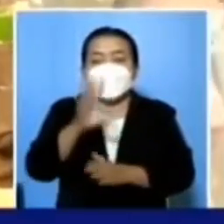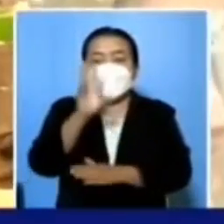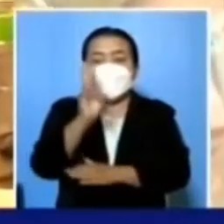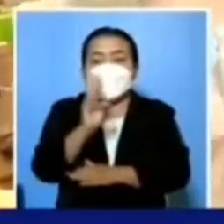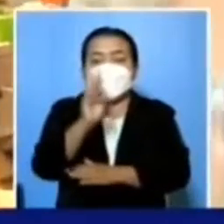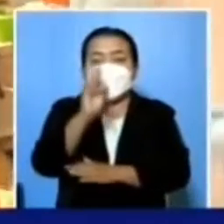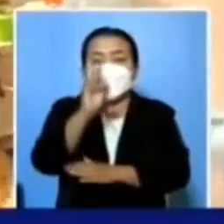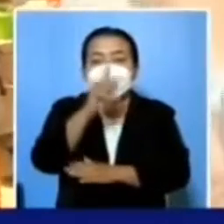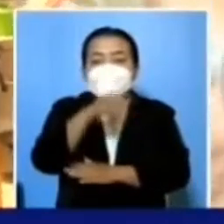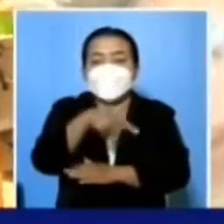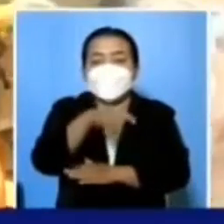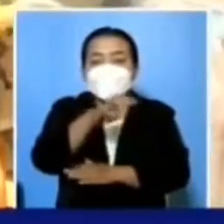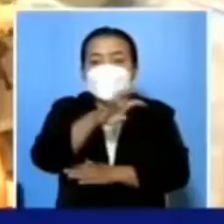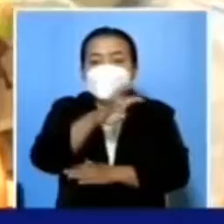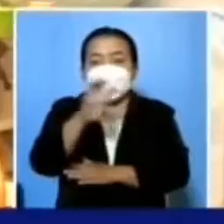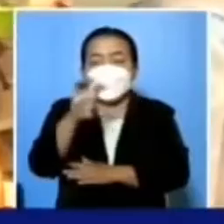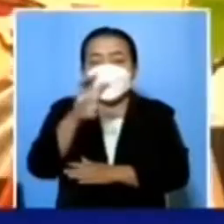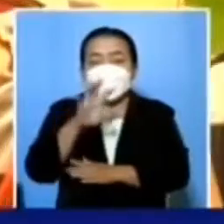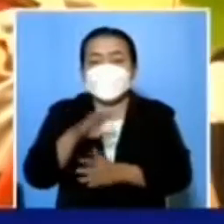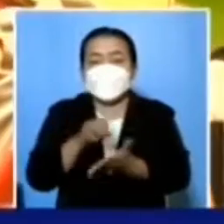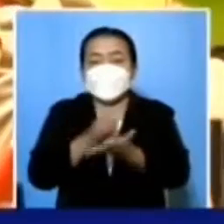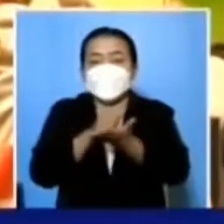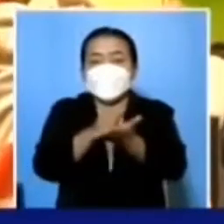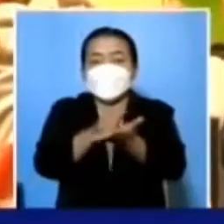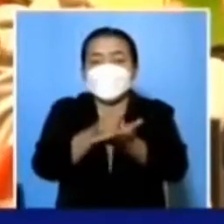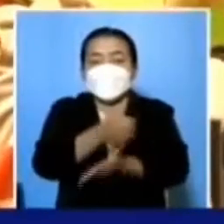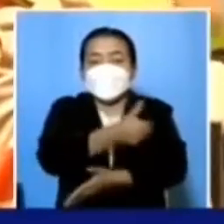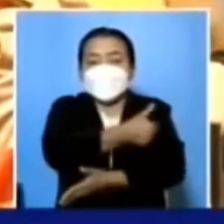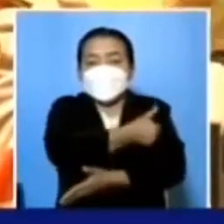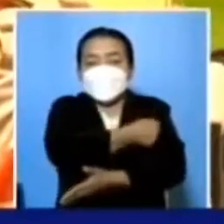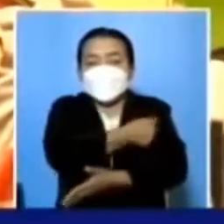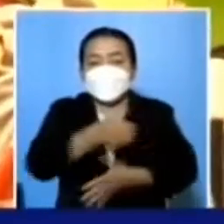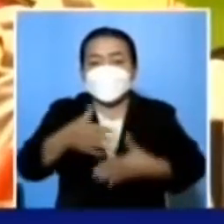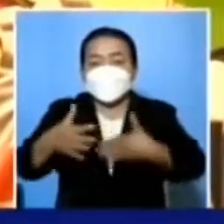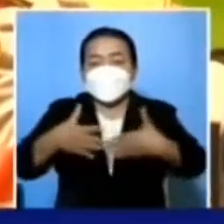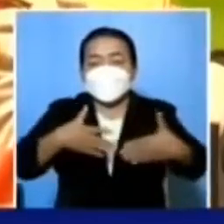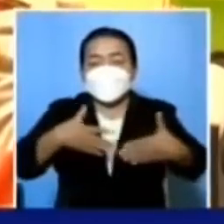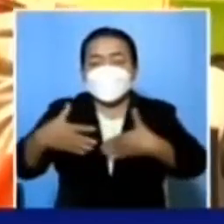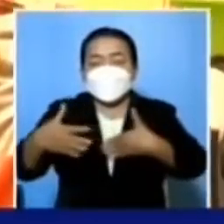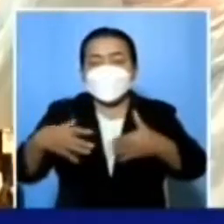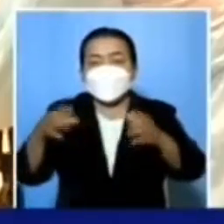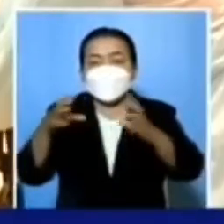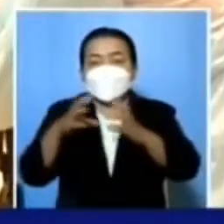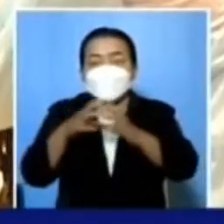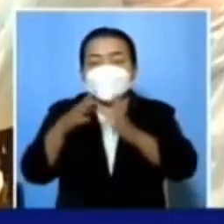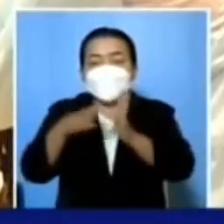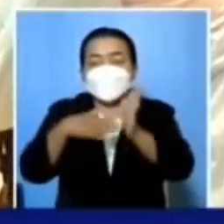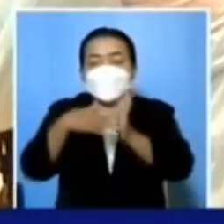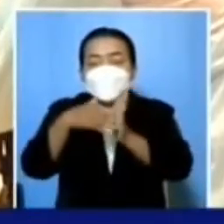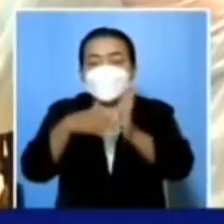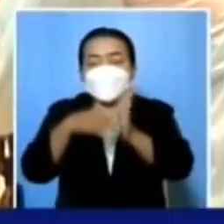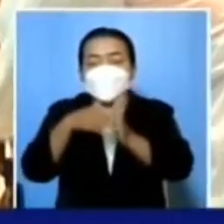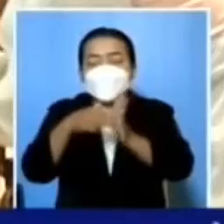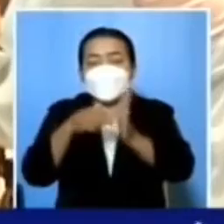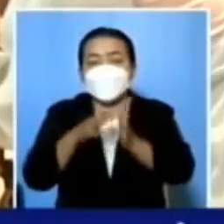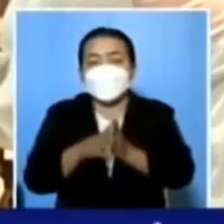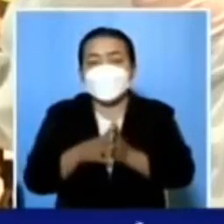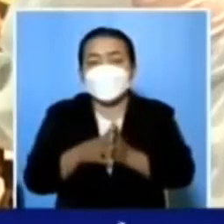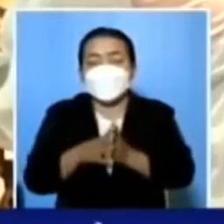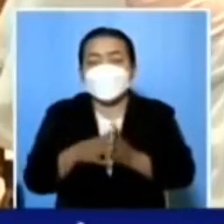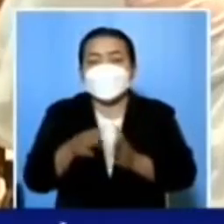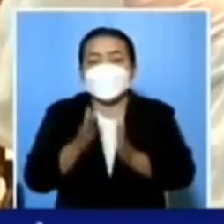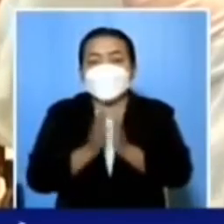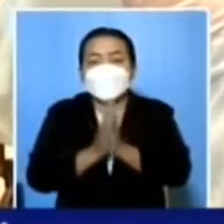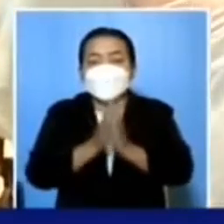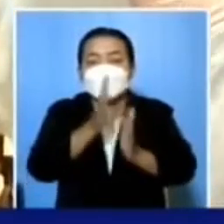doseโดยเริ่มทยอยนะคะบริการฉีดวัคซีนฟาร์มแก่ประชาชนกลุ่มป๊อกบางในพื้นที่ตั้งแต่วันที่ 23